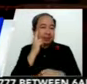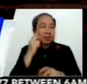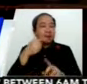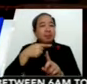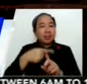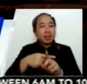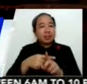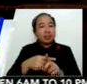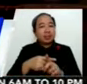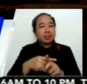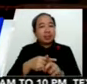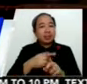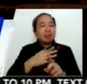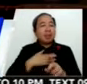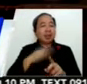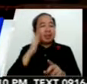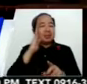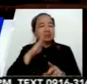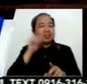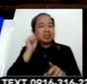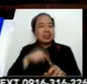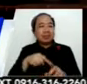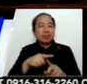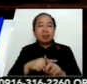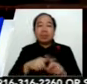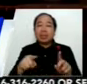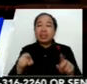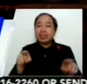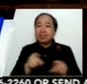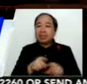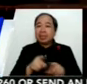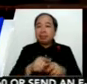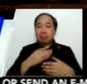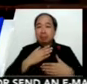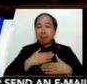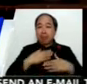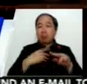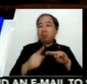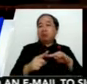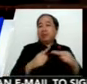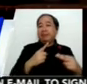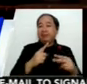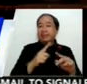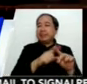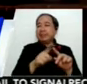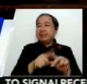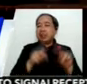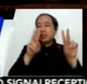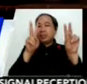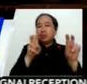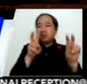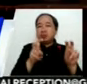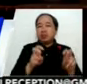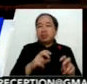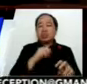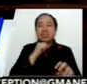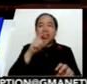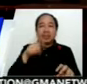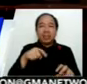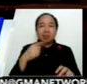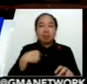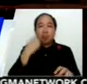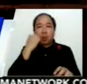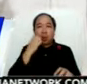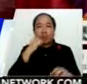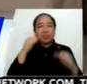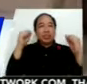mga kapatid. Ngunit katulad ng posisyon ko sa maraming mga issue, hindi kailangan na sumasang-ayon ako sa lahat